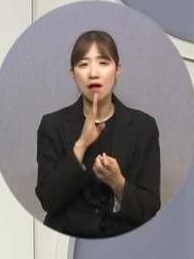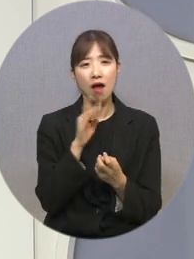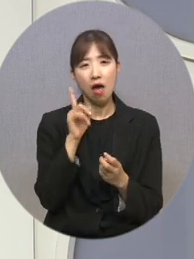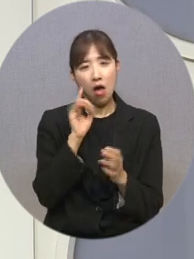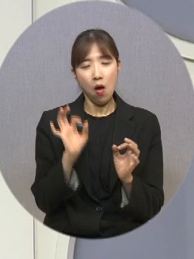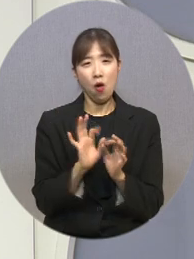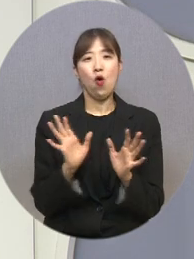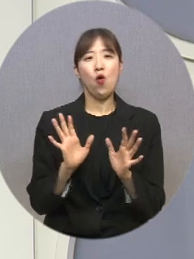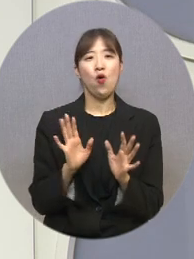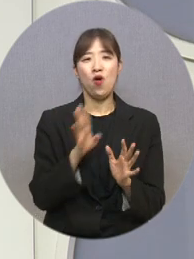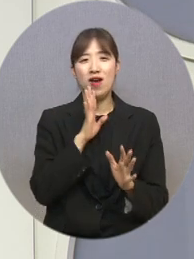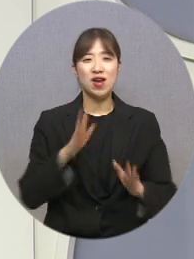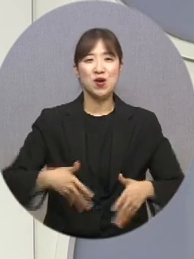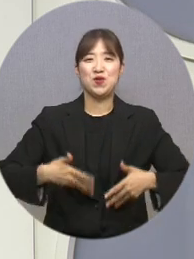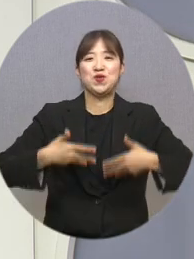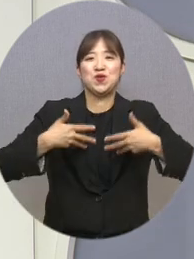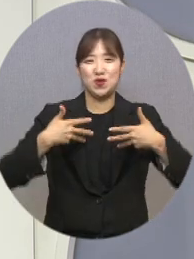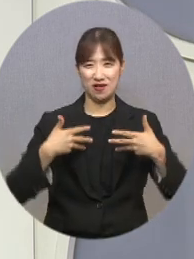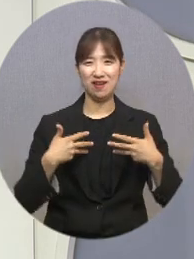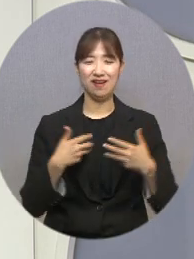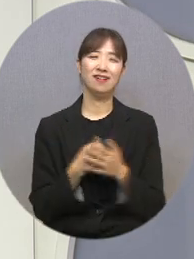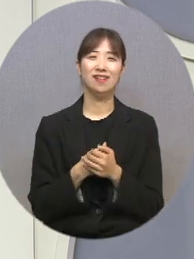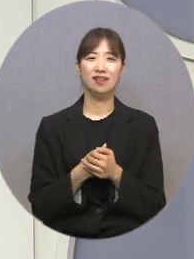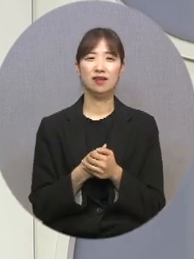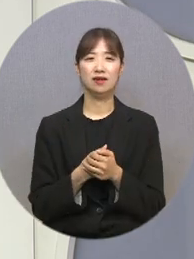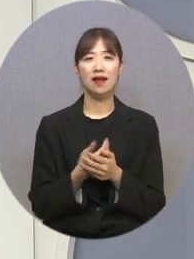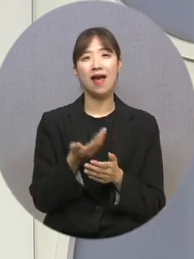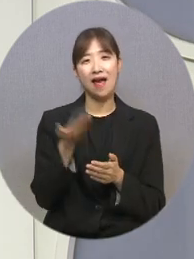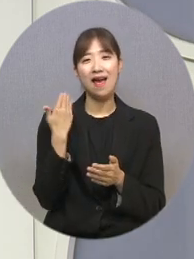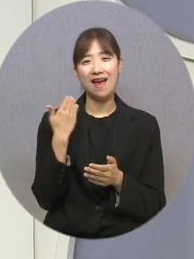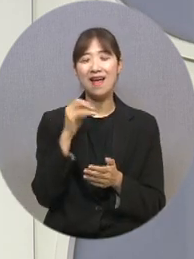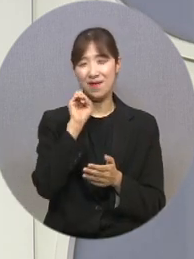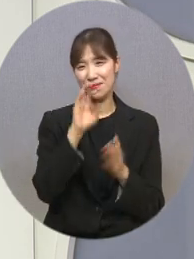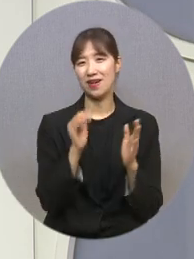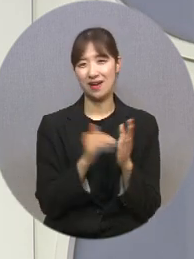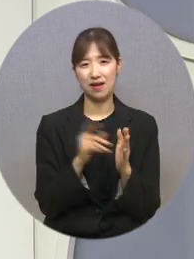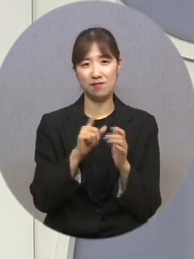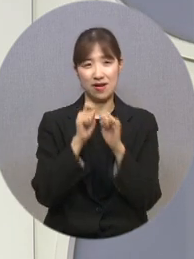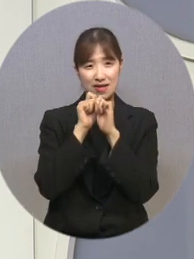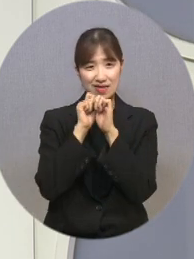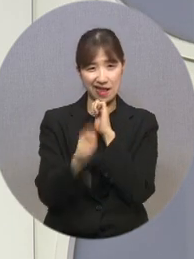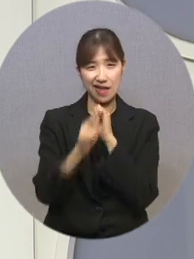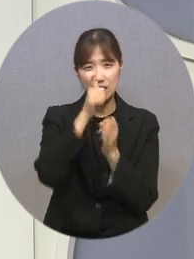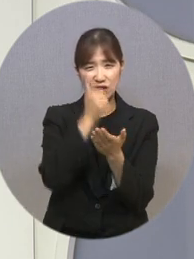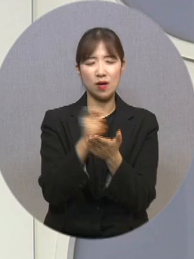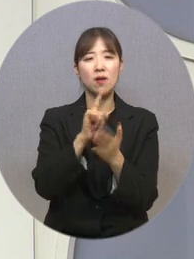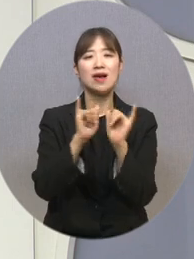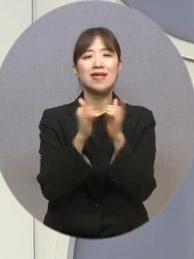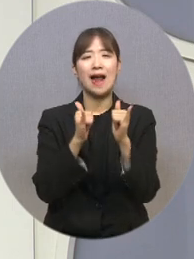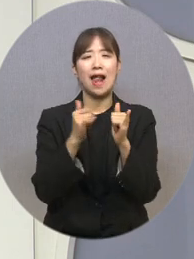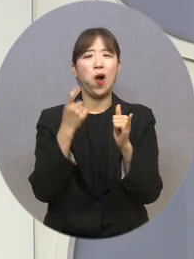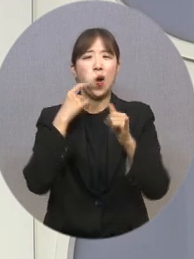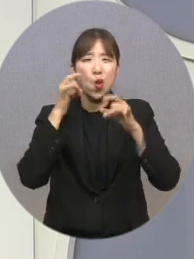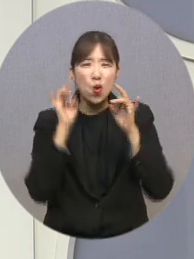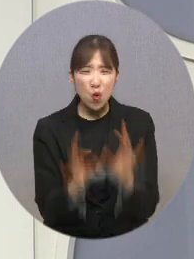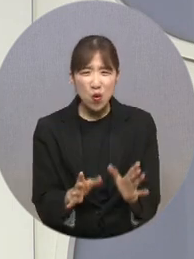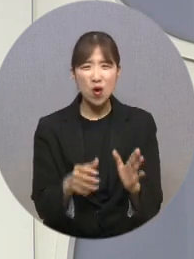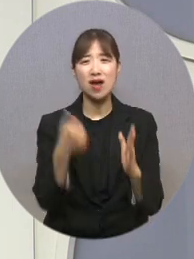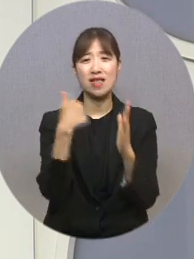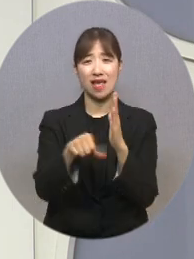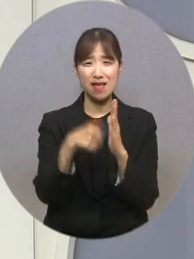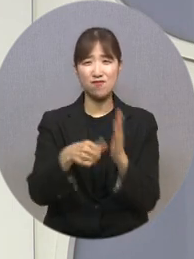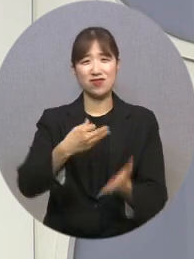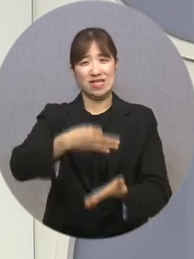제가 밤에 잠을 못 잤는데 흥분해가지고 그래요? 아까 얼핏 말씀드렸지만 이제 사기죄가 사람을 기망하여 재물의 교부를